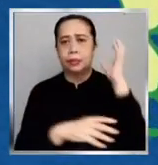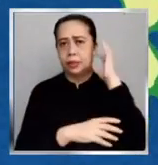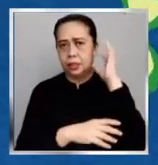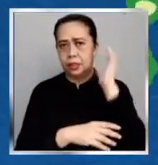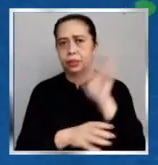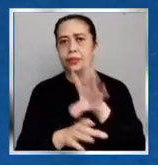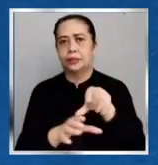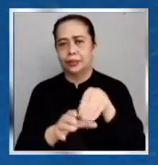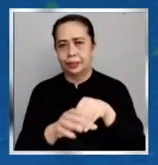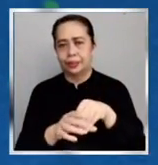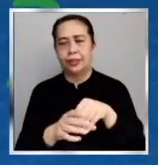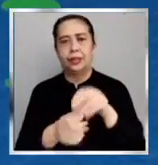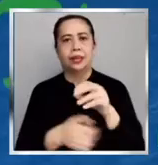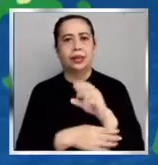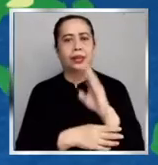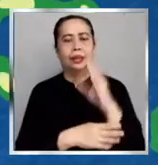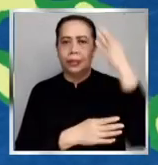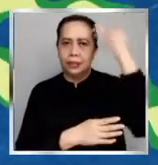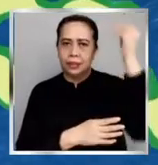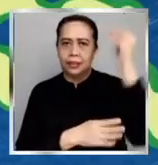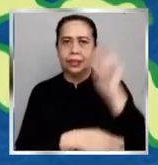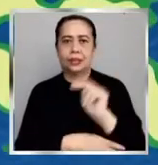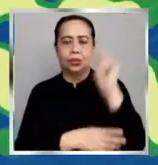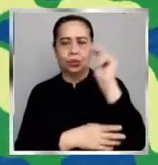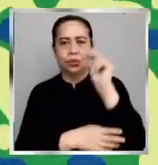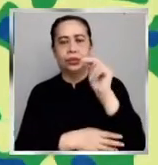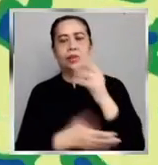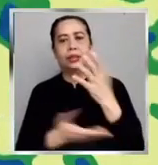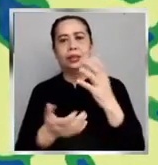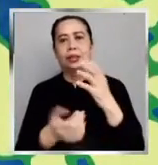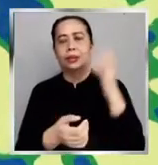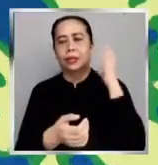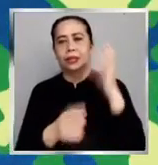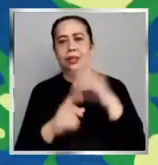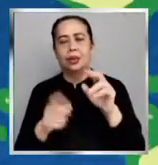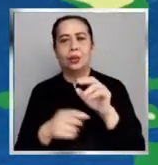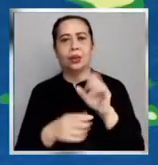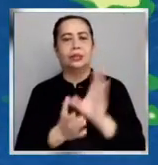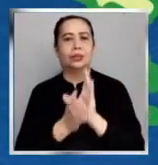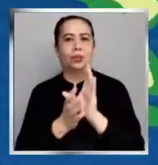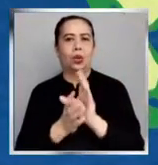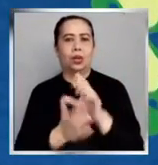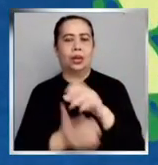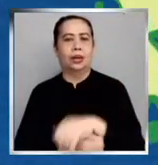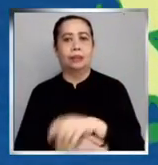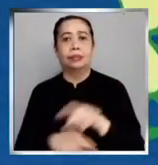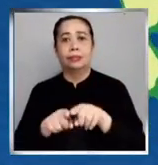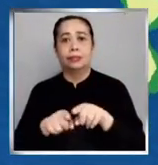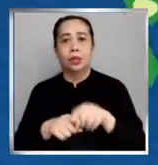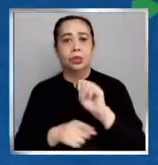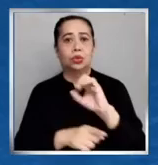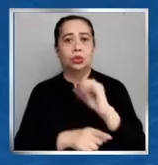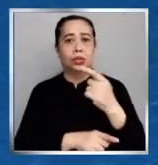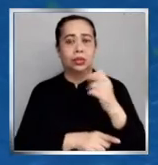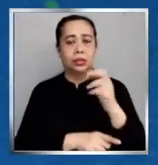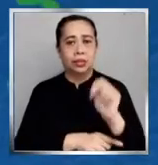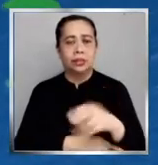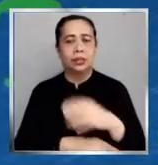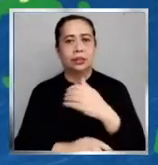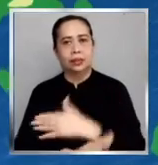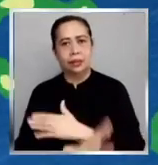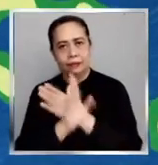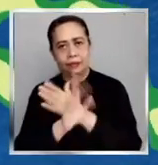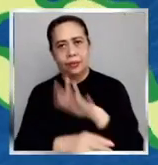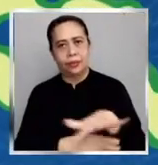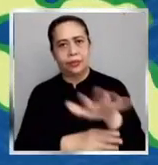ang Basilan, Northern Mindanao at Zamboanga Peninsula. Gayun din sa Soksarjen at Davao Region na makakaranas